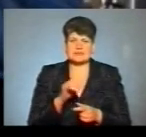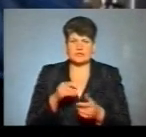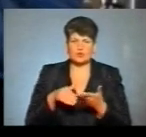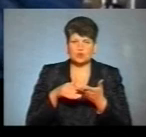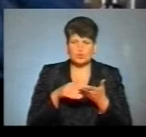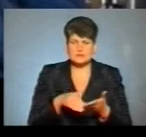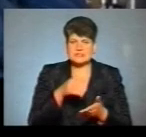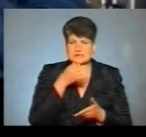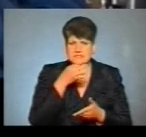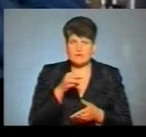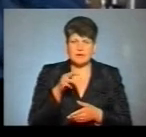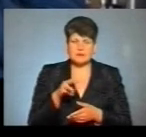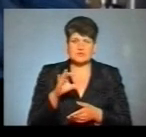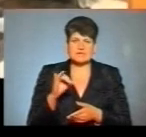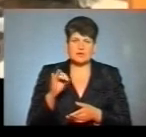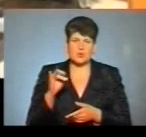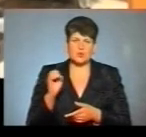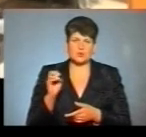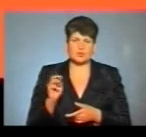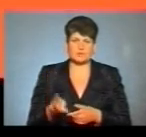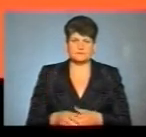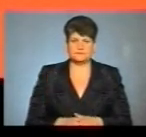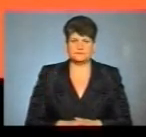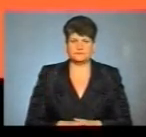допомоги, повідомив Михайло Сиротюк.